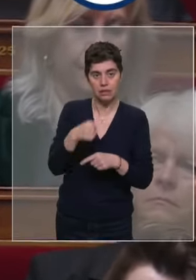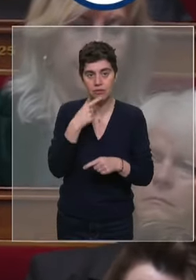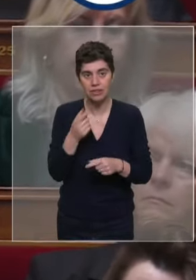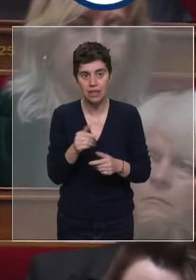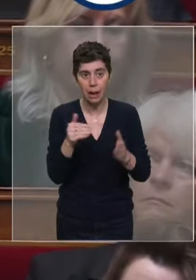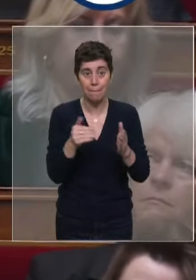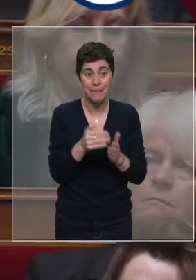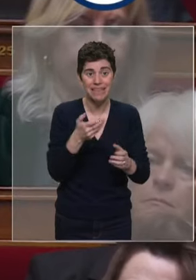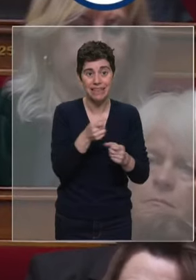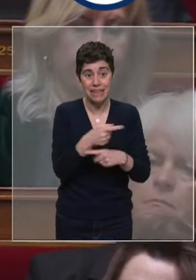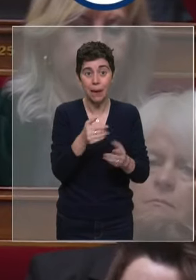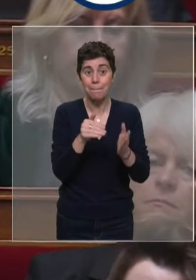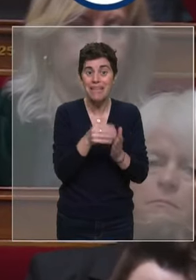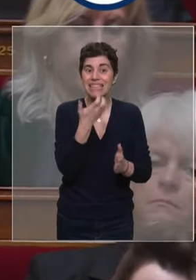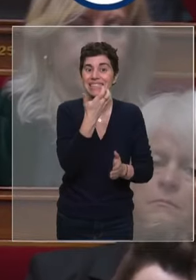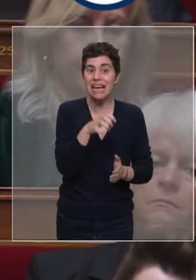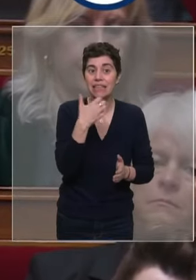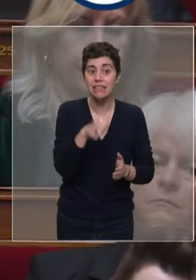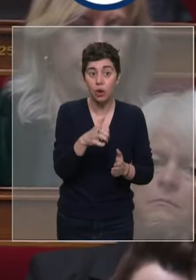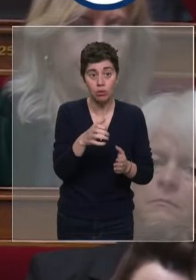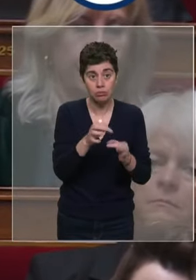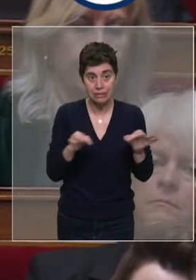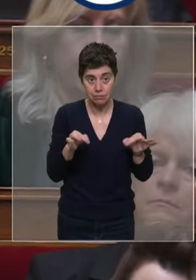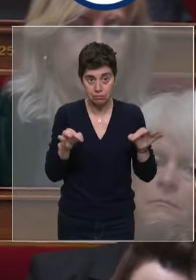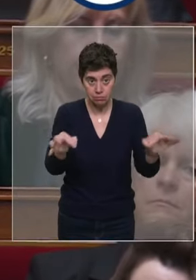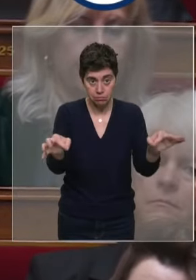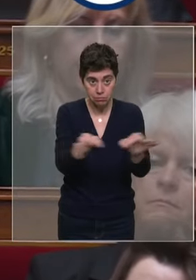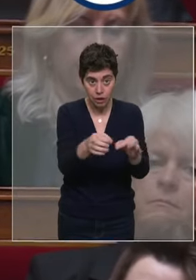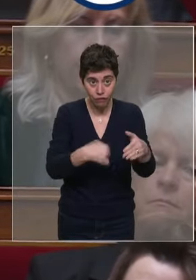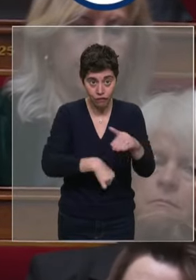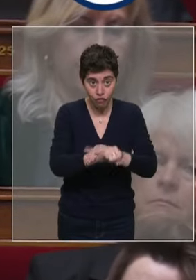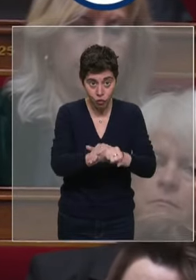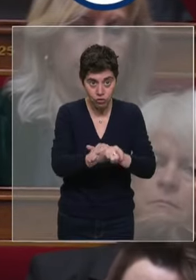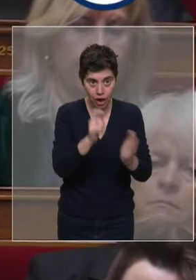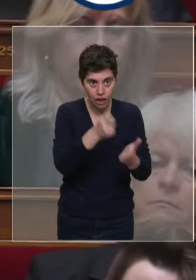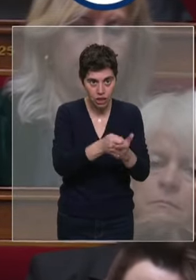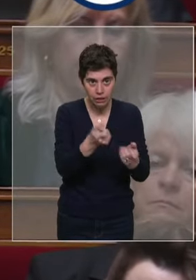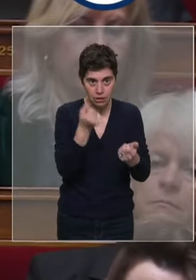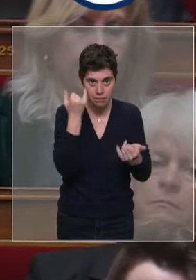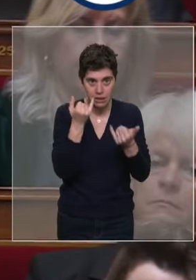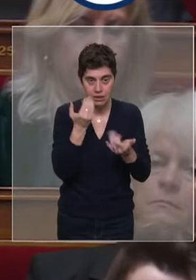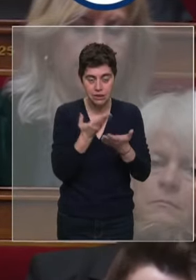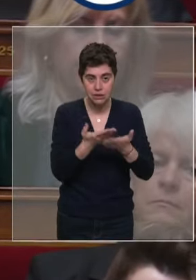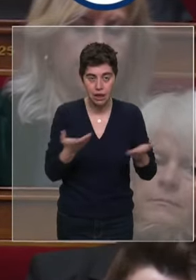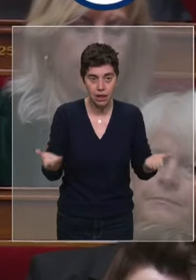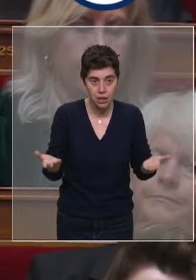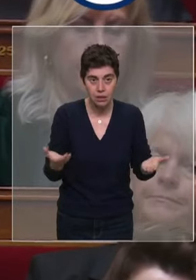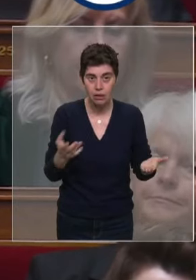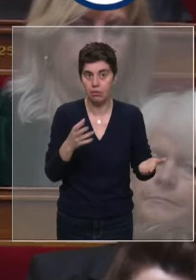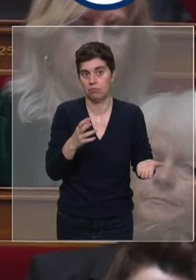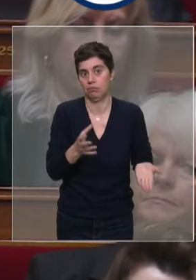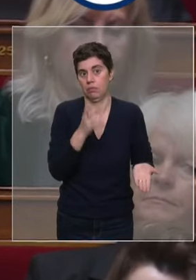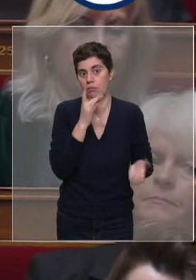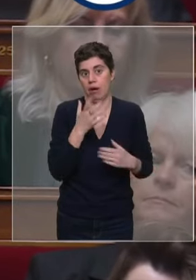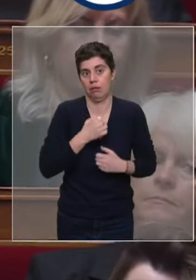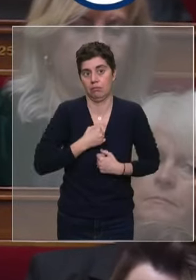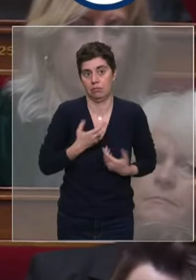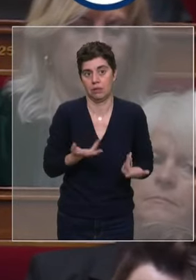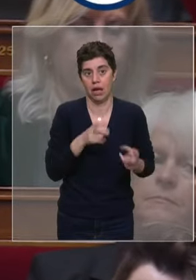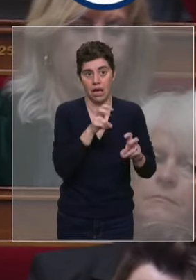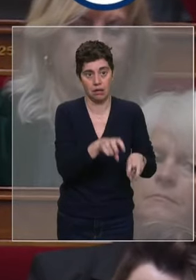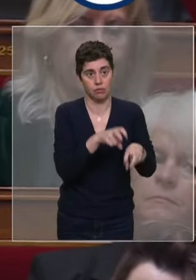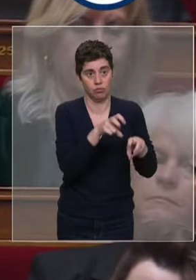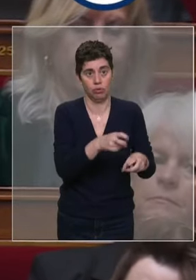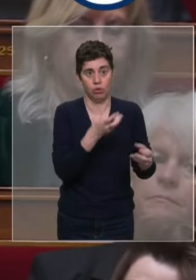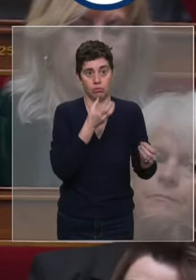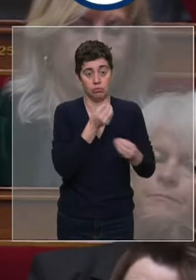terrains de football. Si tel était le cas, cela aurait bien évidemment des conséquences désastreuses et inacceptables pour nos agriculteurs. Je